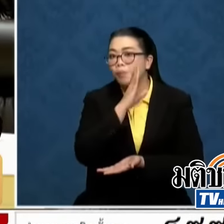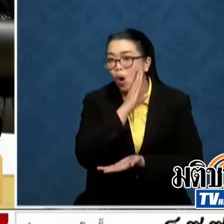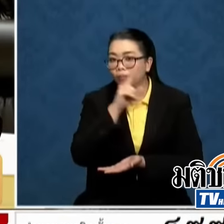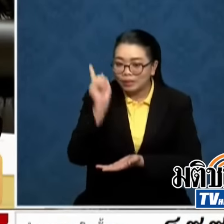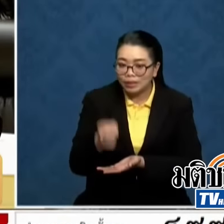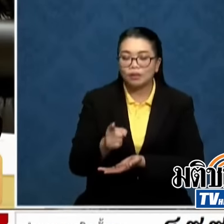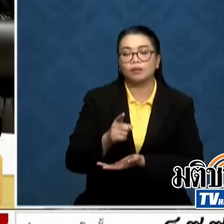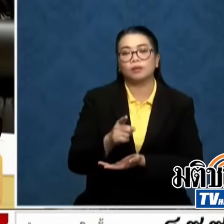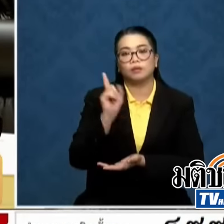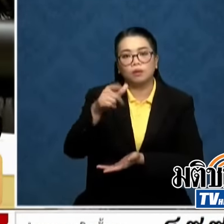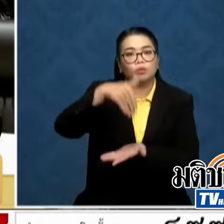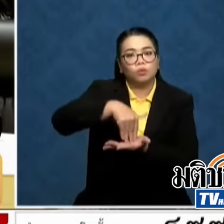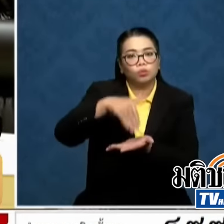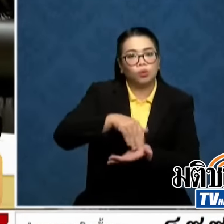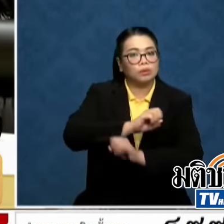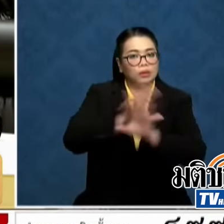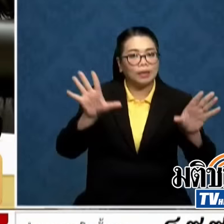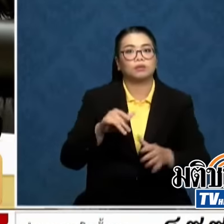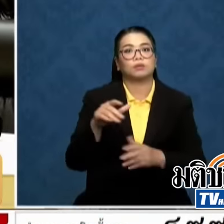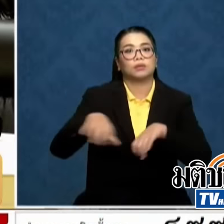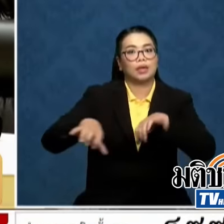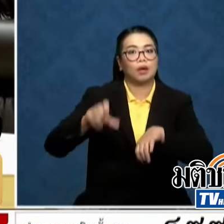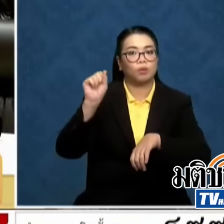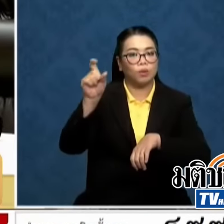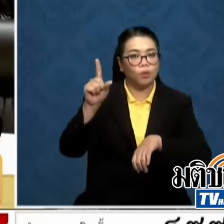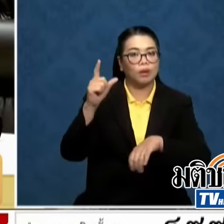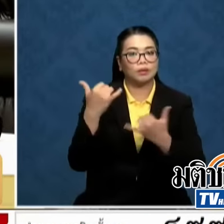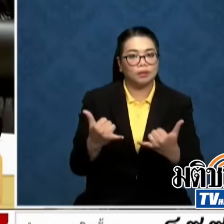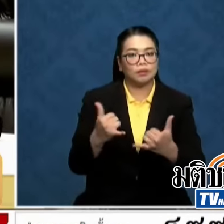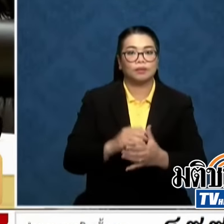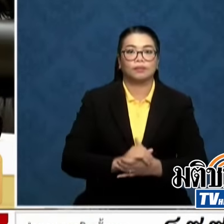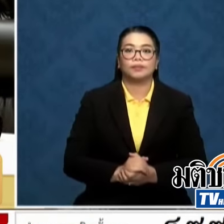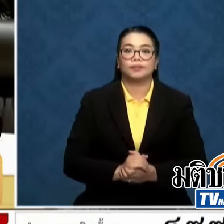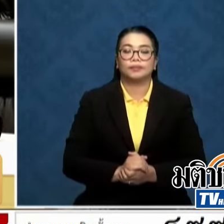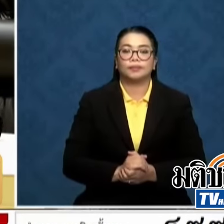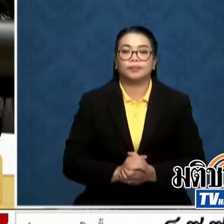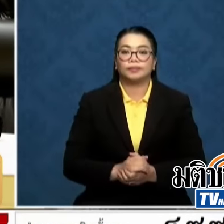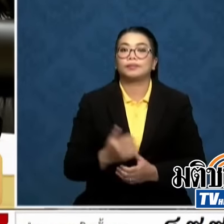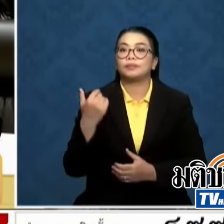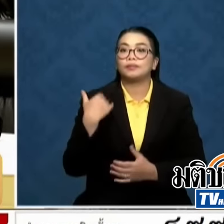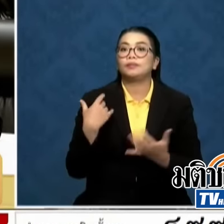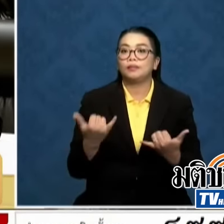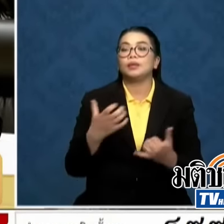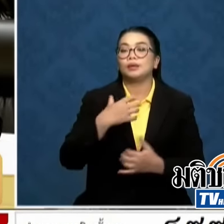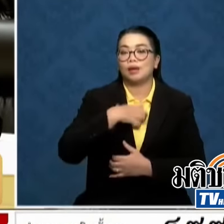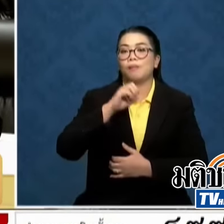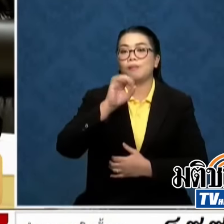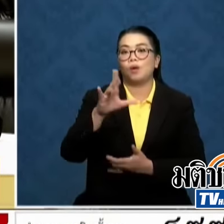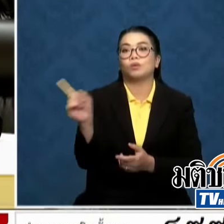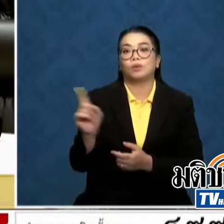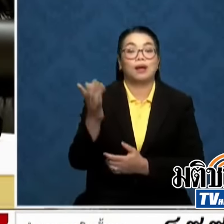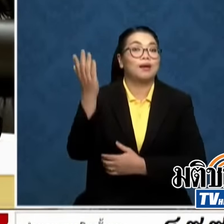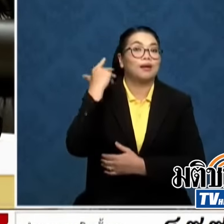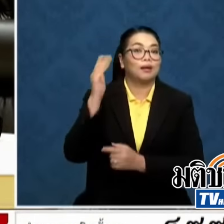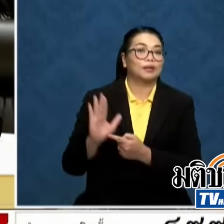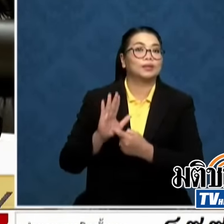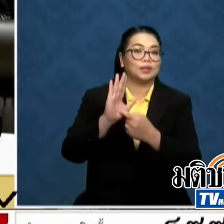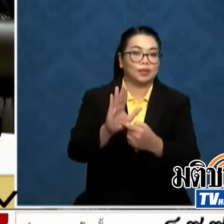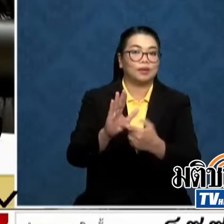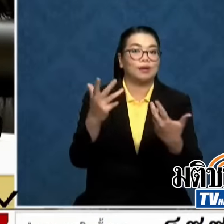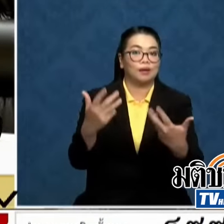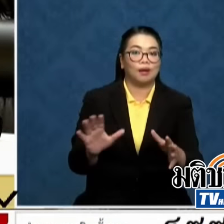ม่ใช่มันต้องดำเนินการเลย และอีกส่วนหนึ่งที่ผมอยากจะบอกก็คือวันก่อนผมนำเสนอท่านรั